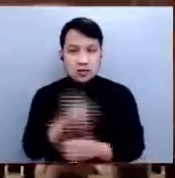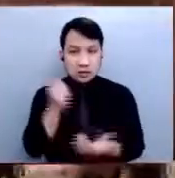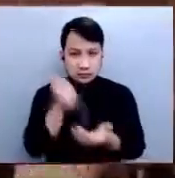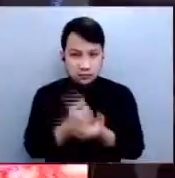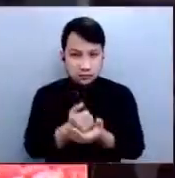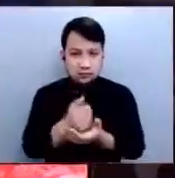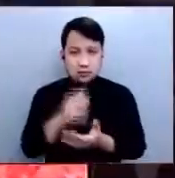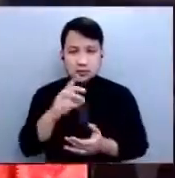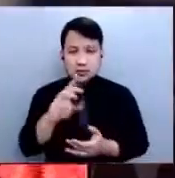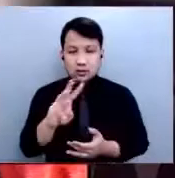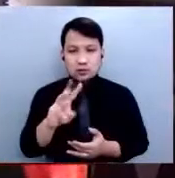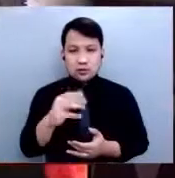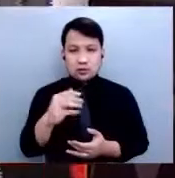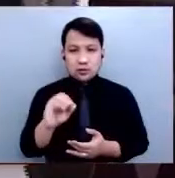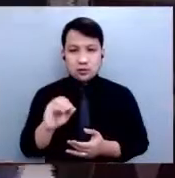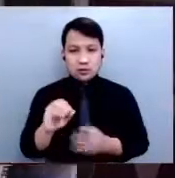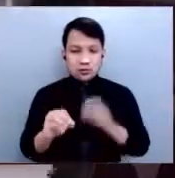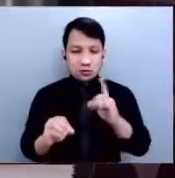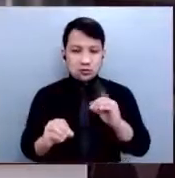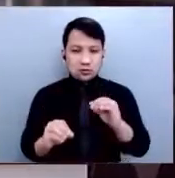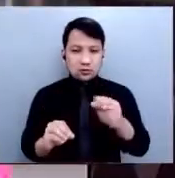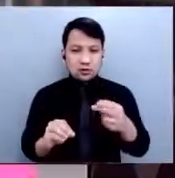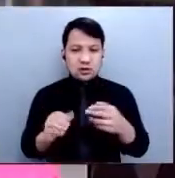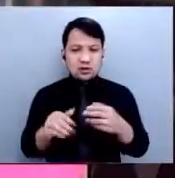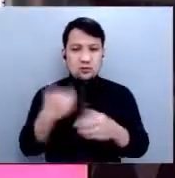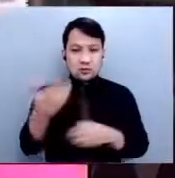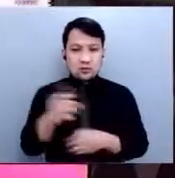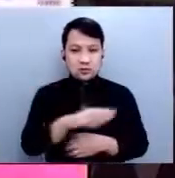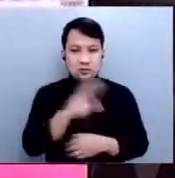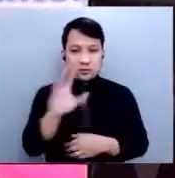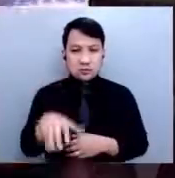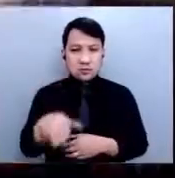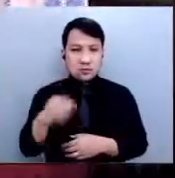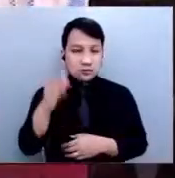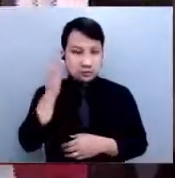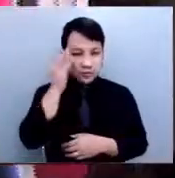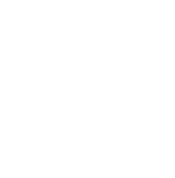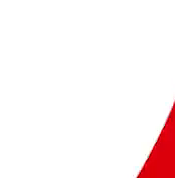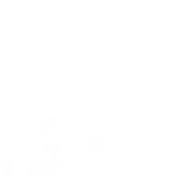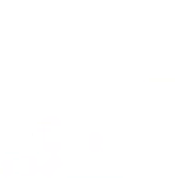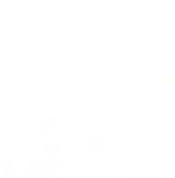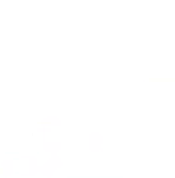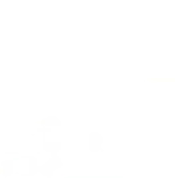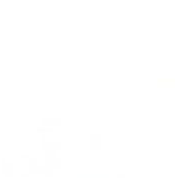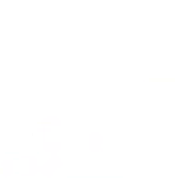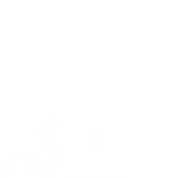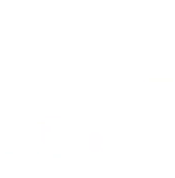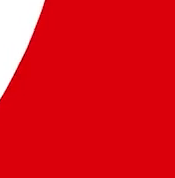WHO. Nagbabalita mula sa frontline, Faith Del Mundo, News 5.